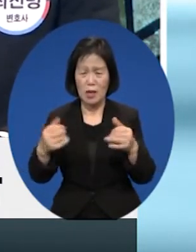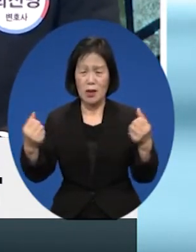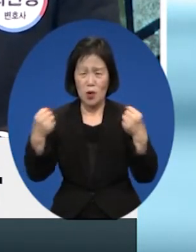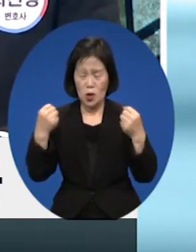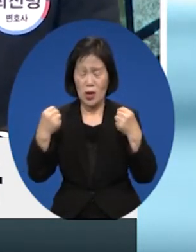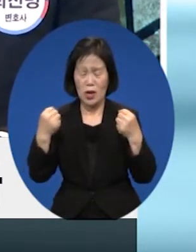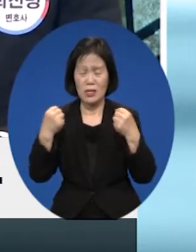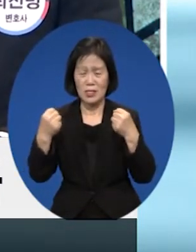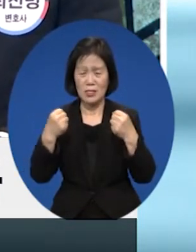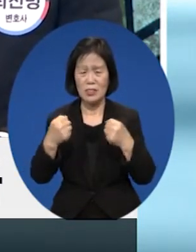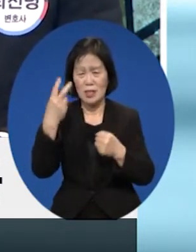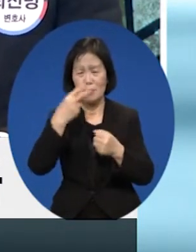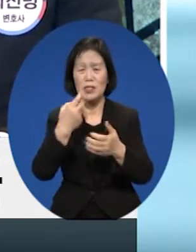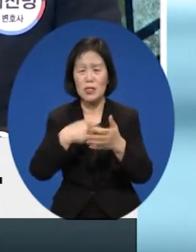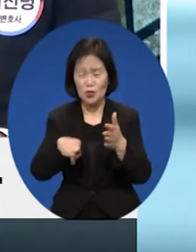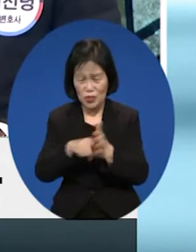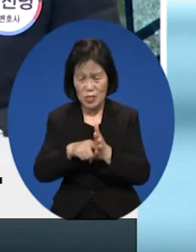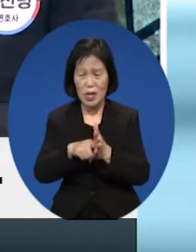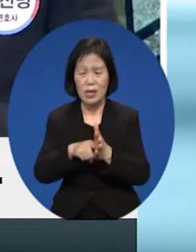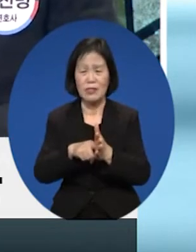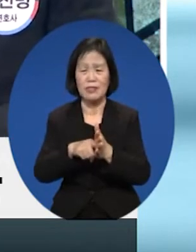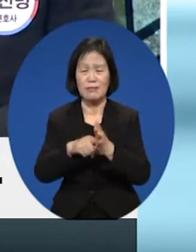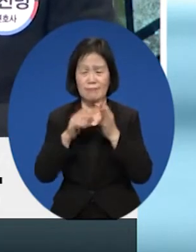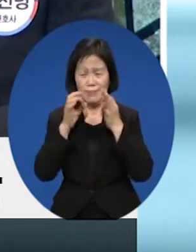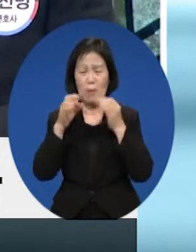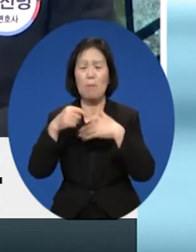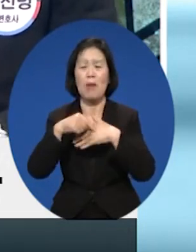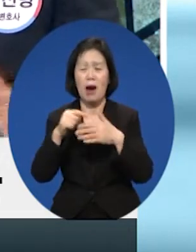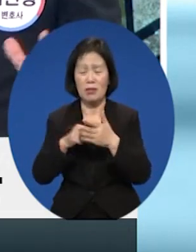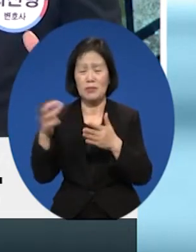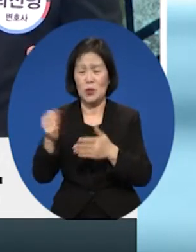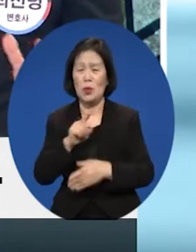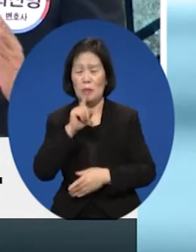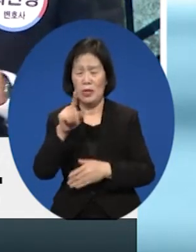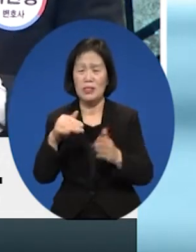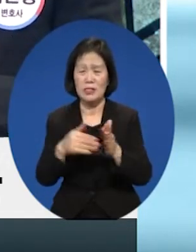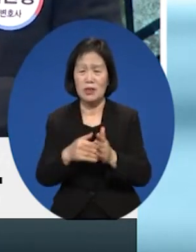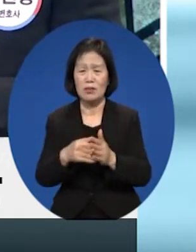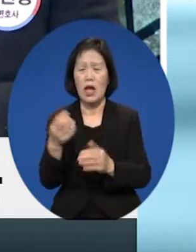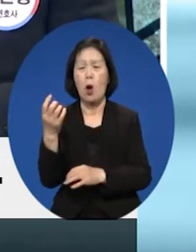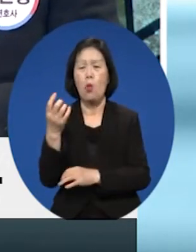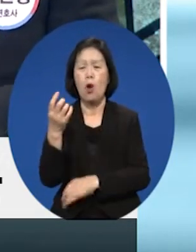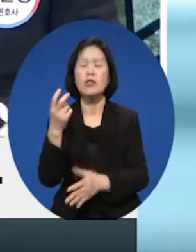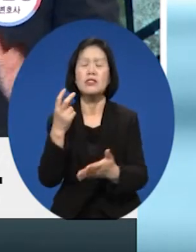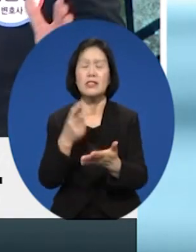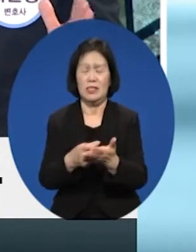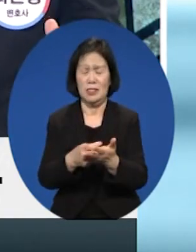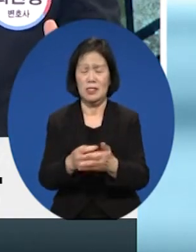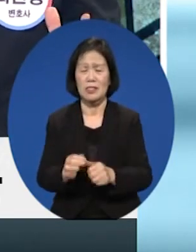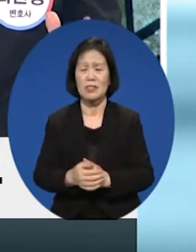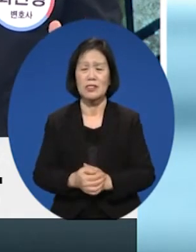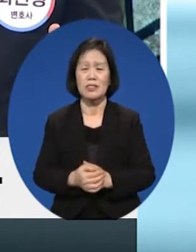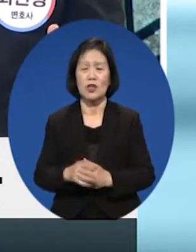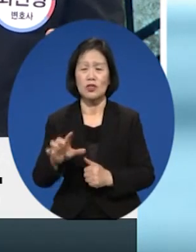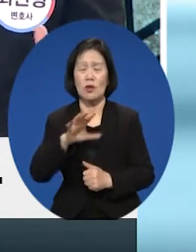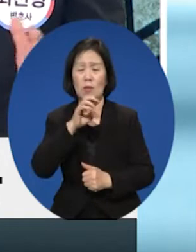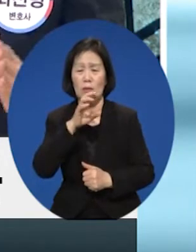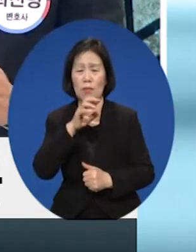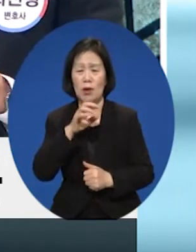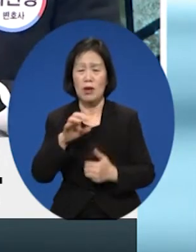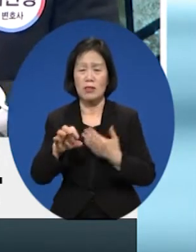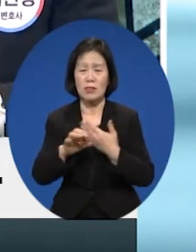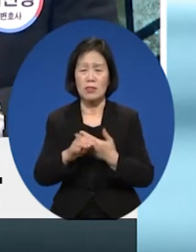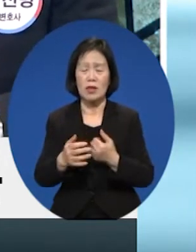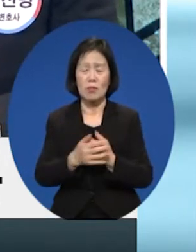어떻게 보면 살피기 위한 그 충정이라고 저는 충분히 이해를 합니다. 그렇지만 원칙은 원칙대로 해야 되는 것이죠. 여기에서 반발을 한다고 해서